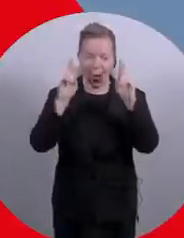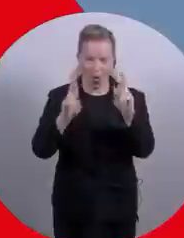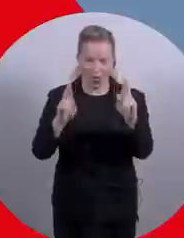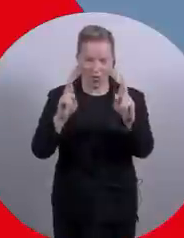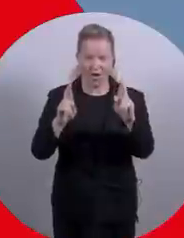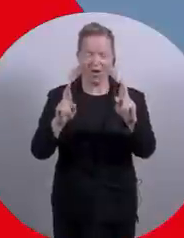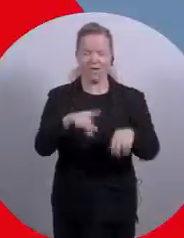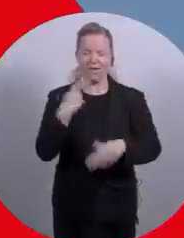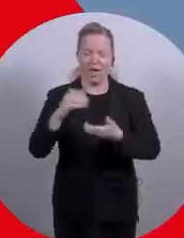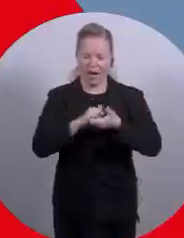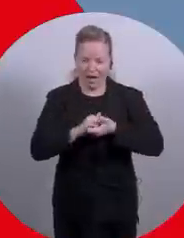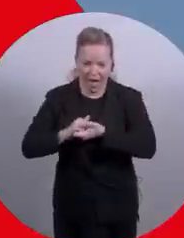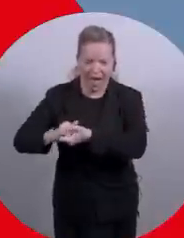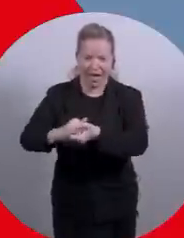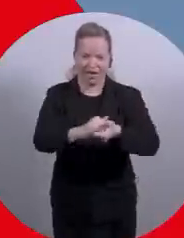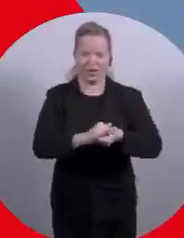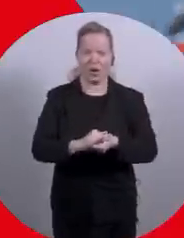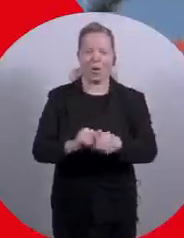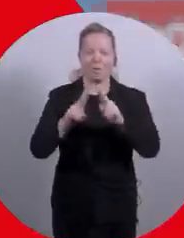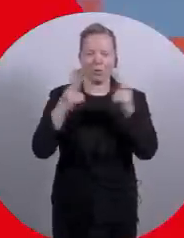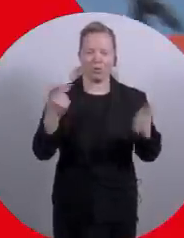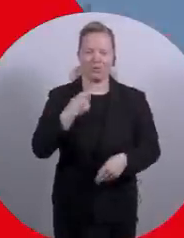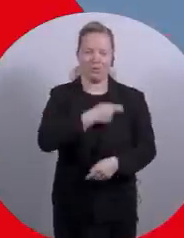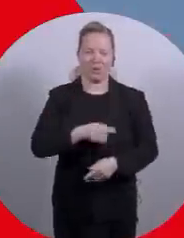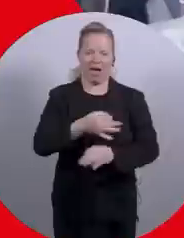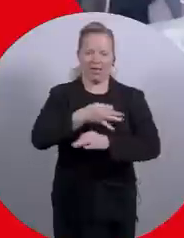Bundesparteitag hinausgehen danke